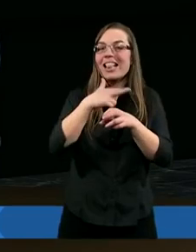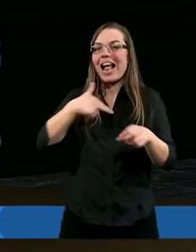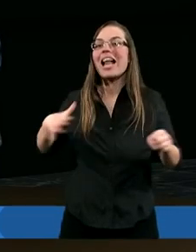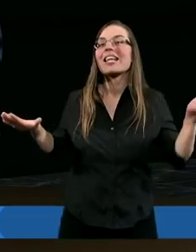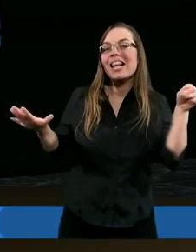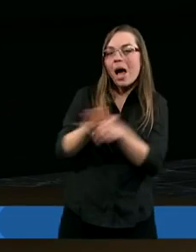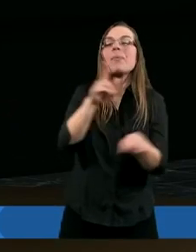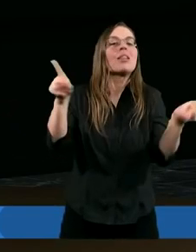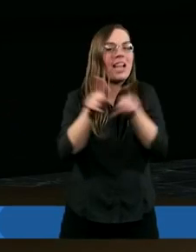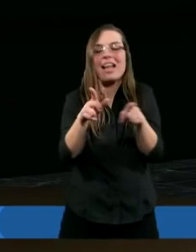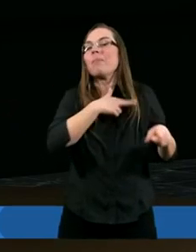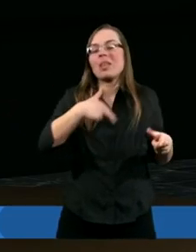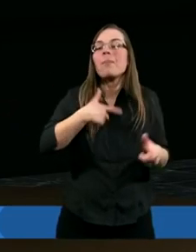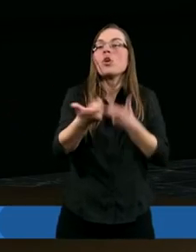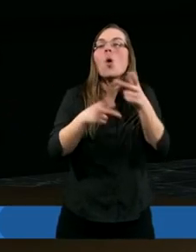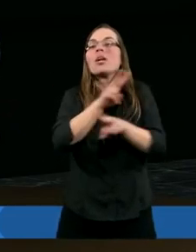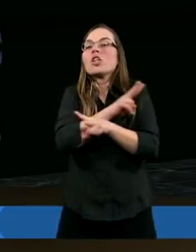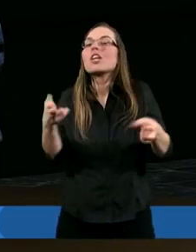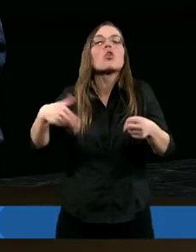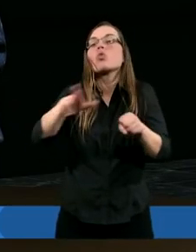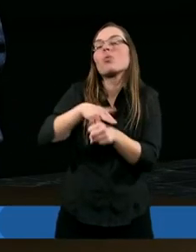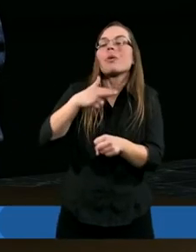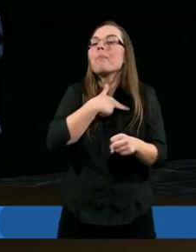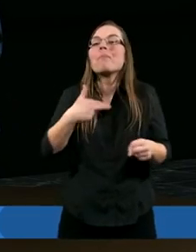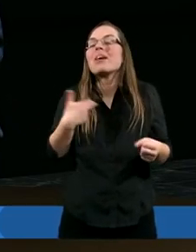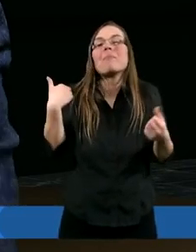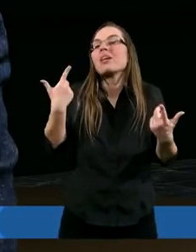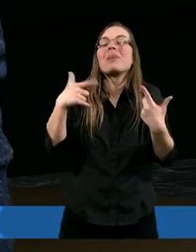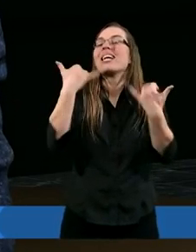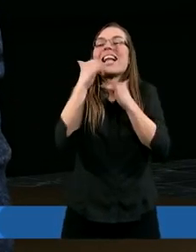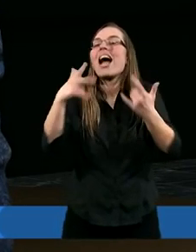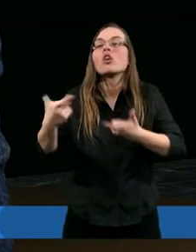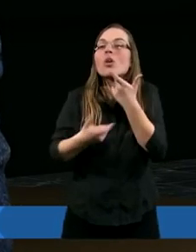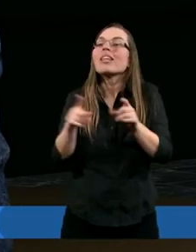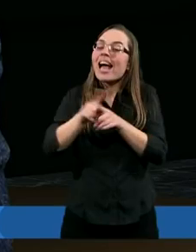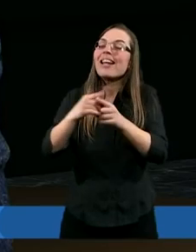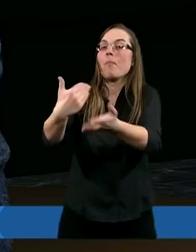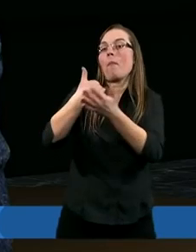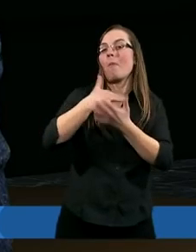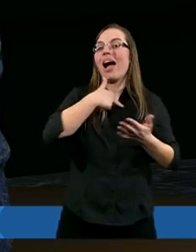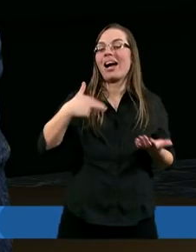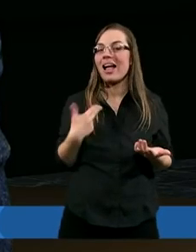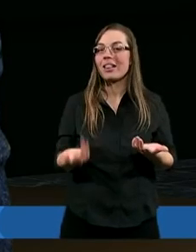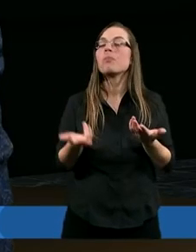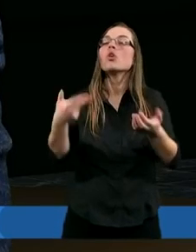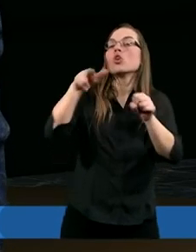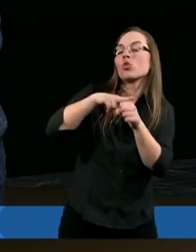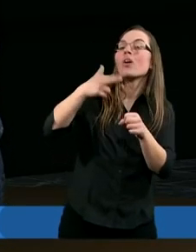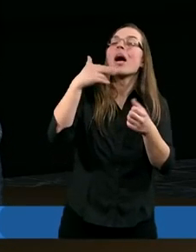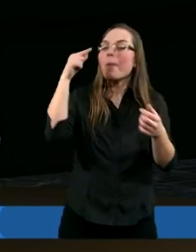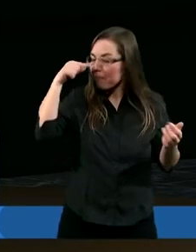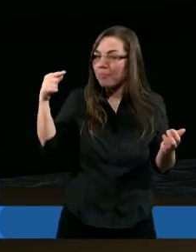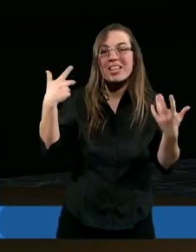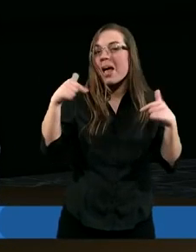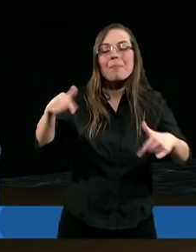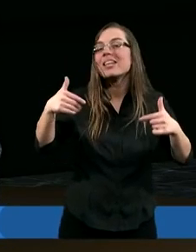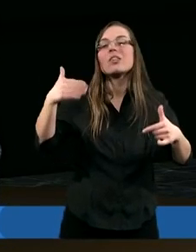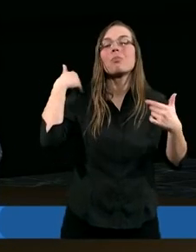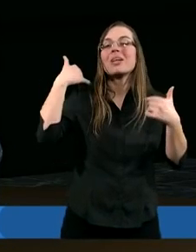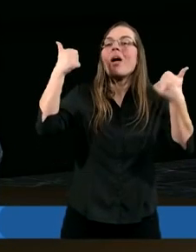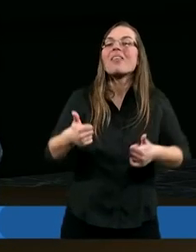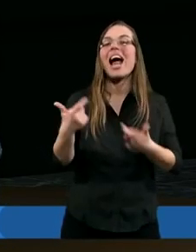napełni, też robi z nami rzeczy, których inaczej byśmy nie zrobili. których nie bylibyśmy w stanie